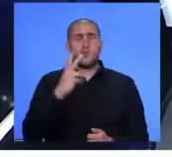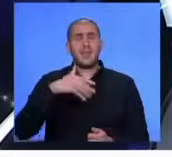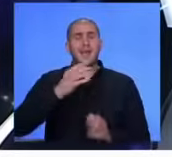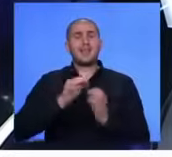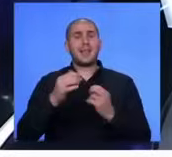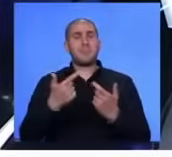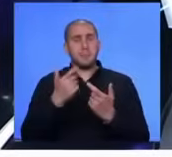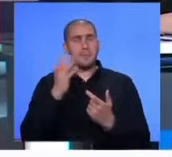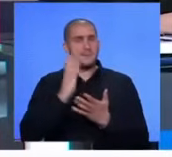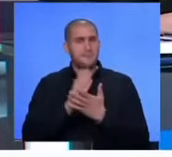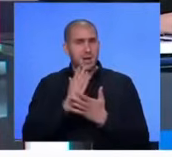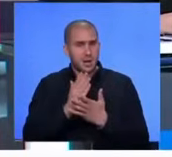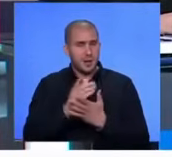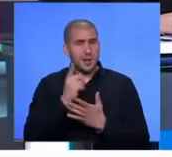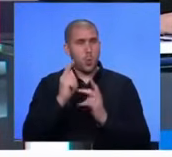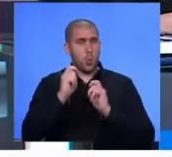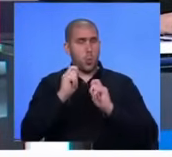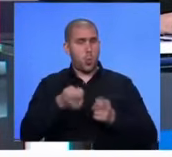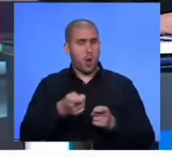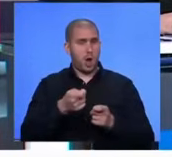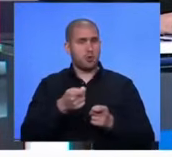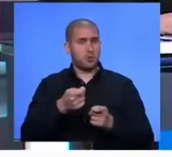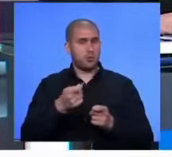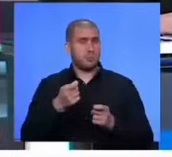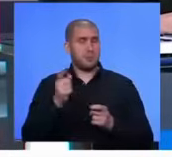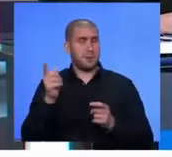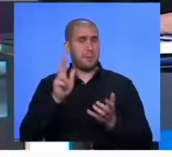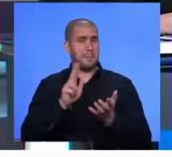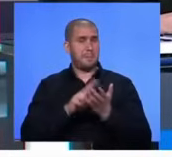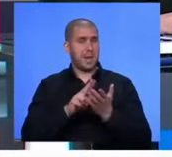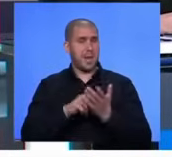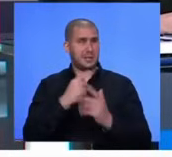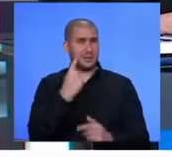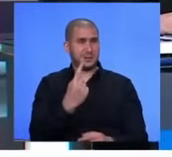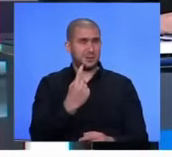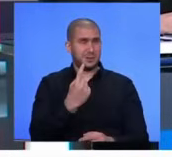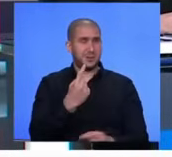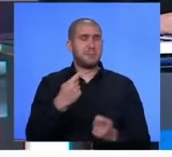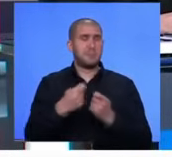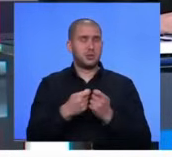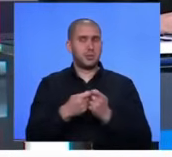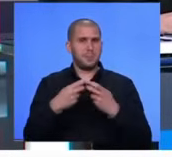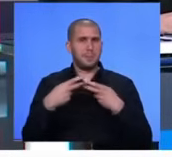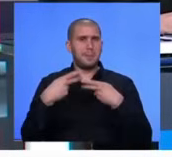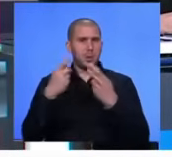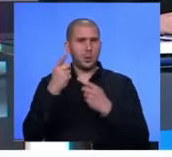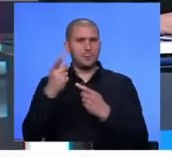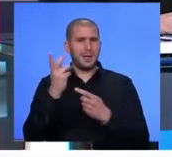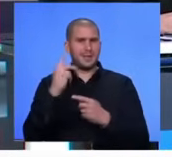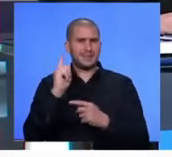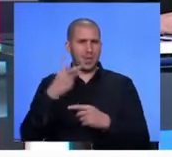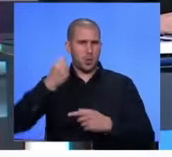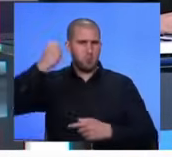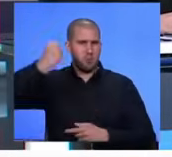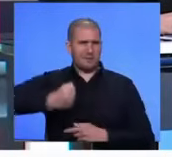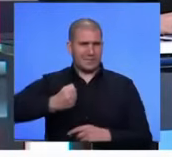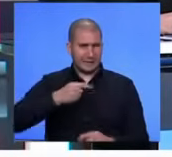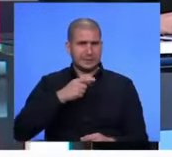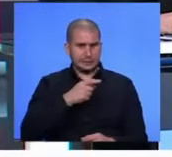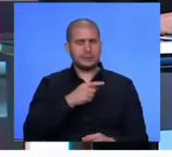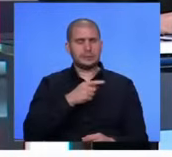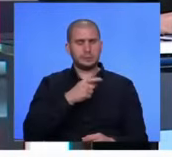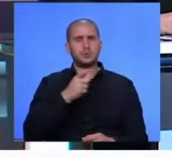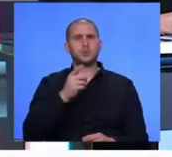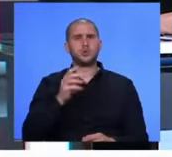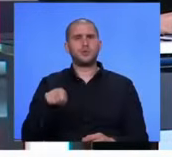המלחמה, רבותיי, הוגש באישון ליל בגץ על בית החולים שעתיד היה להיות מופצץ,